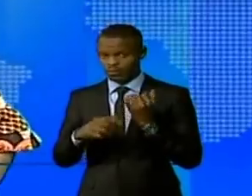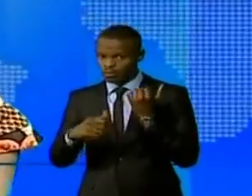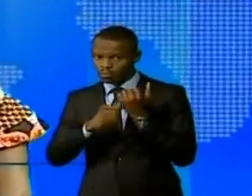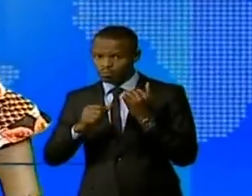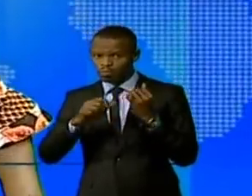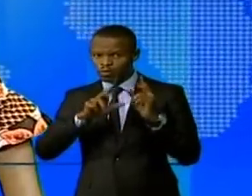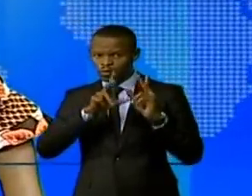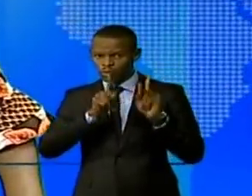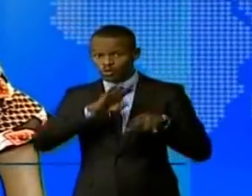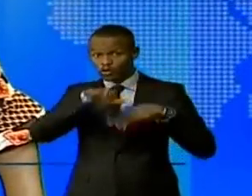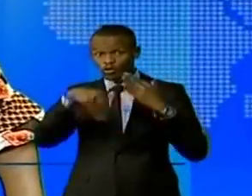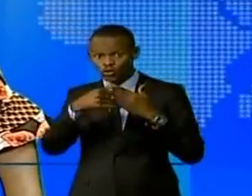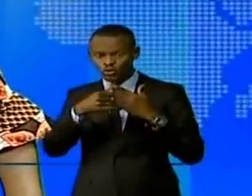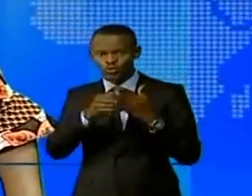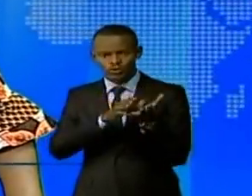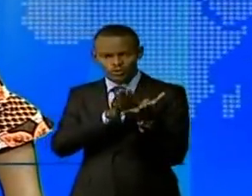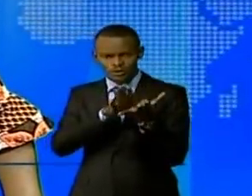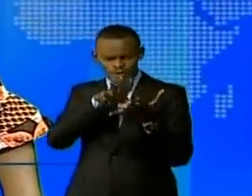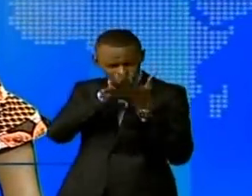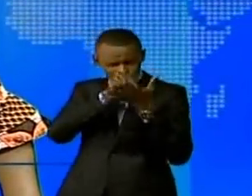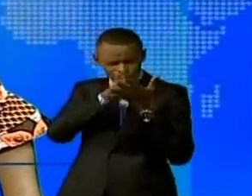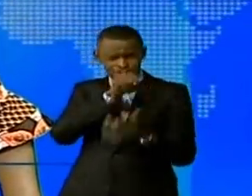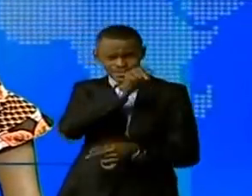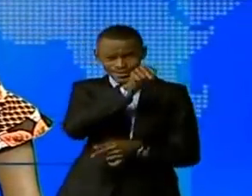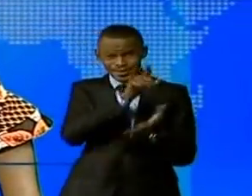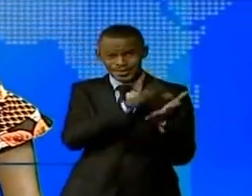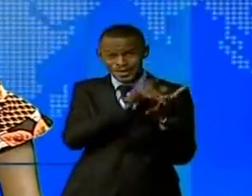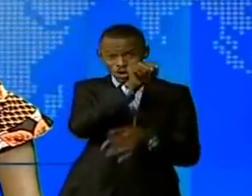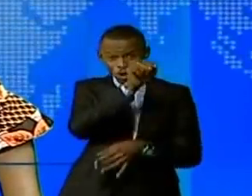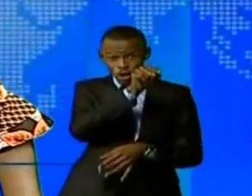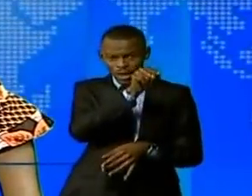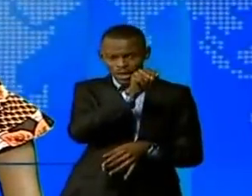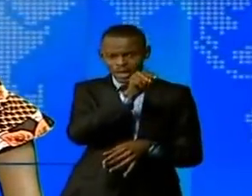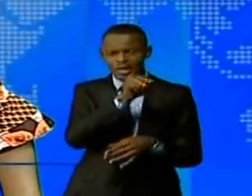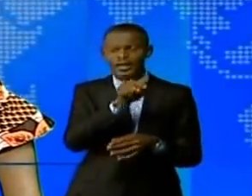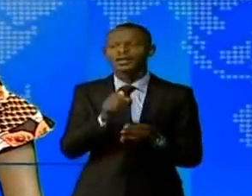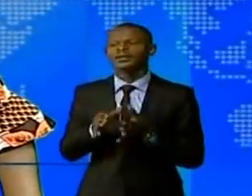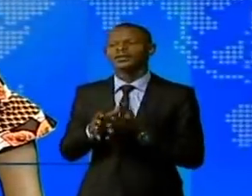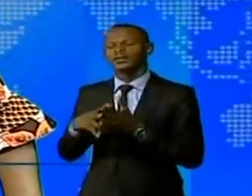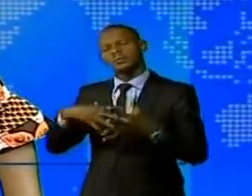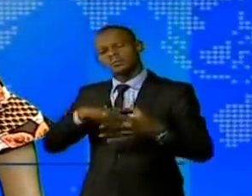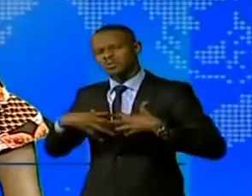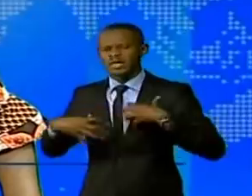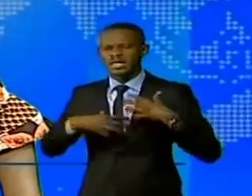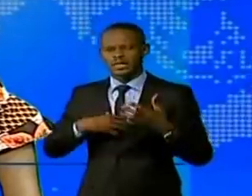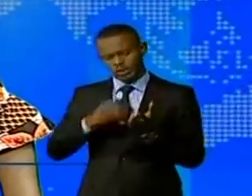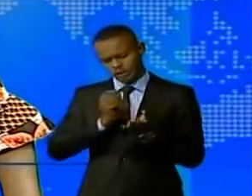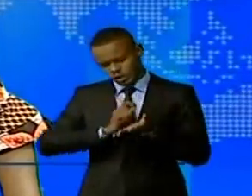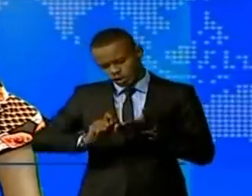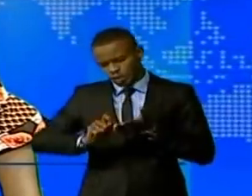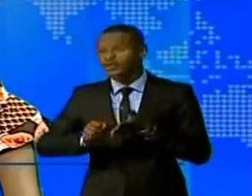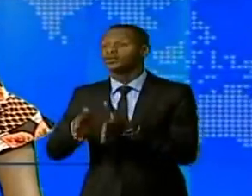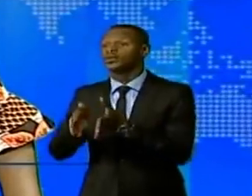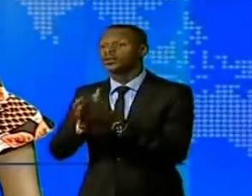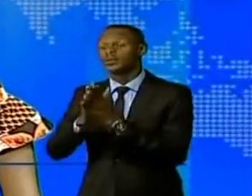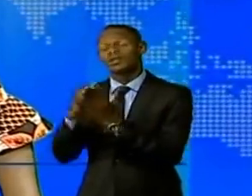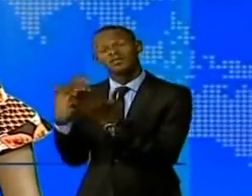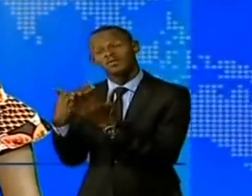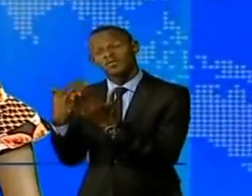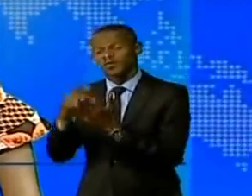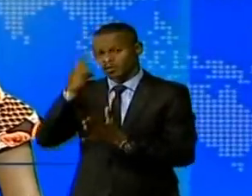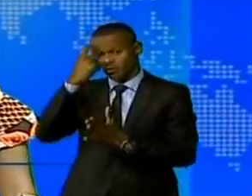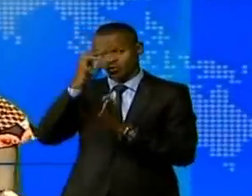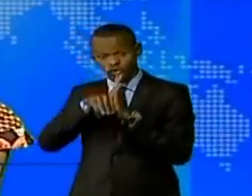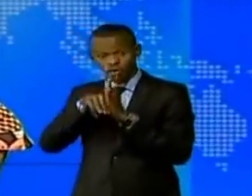mission catholique Kampondé est lancé au gouvernement pour la réhabilitation de cette école qui a enseigné le